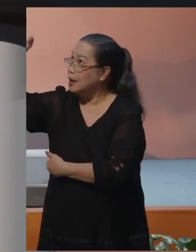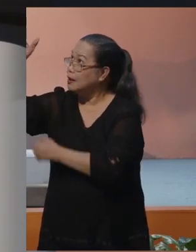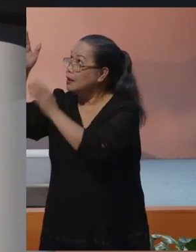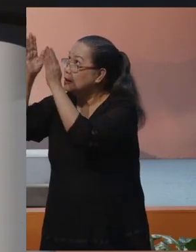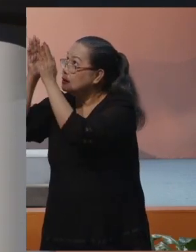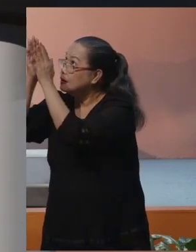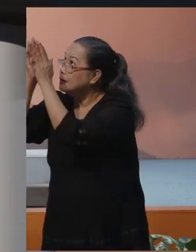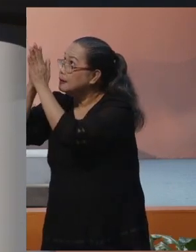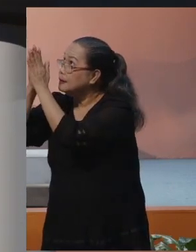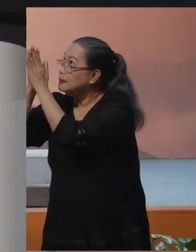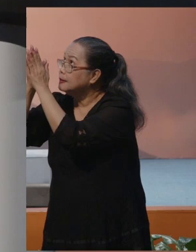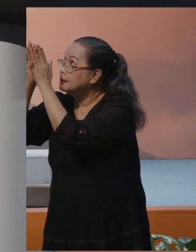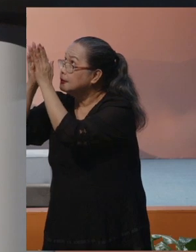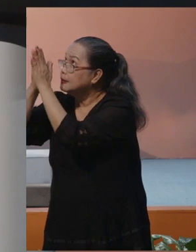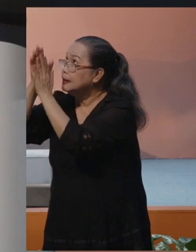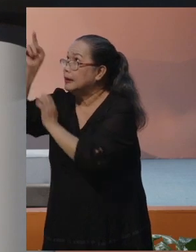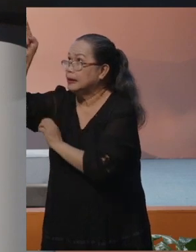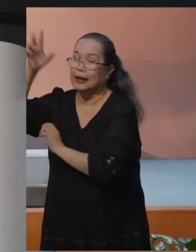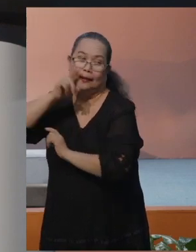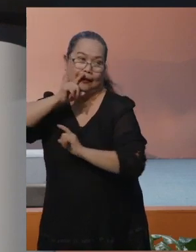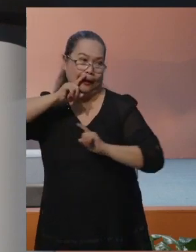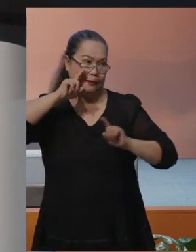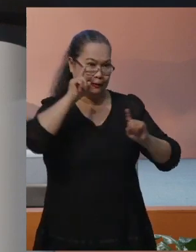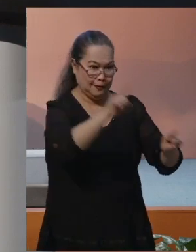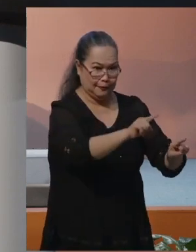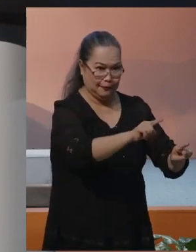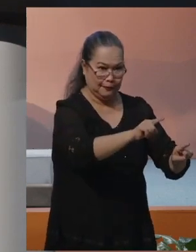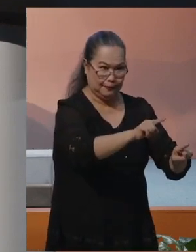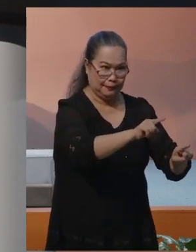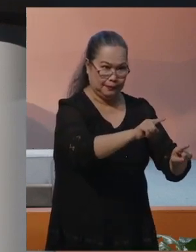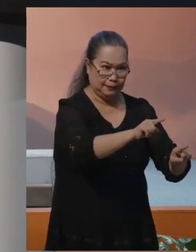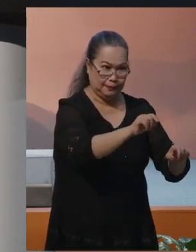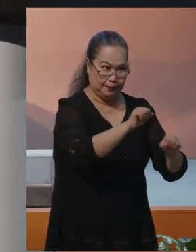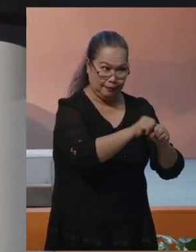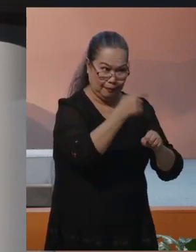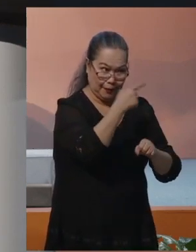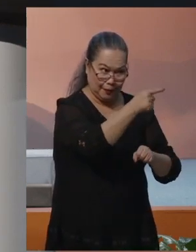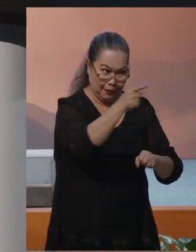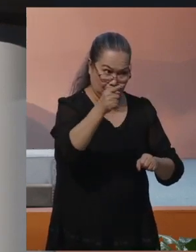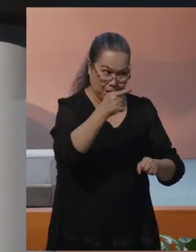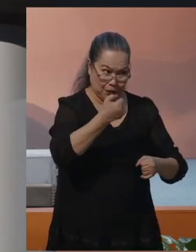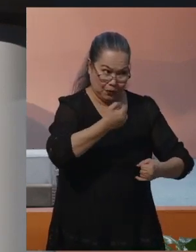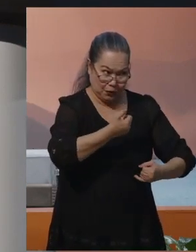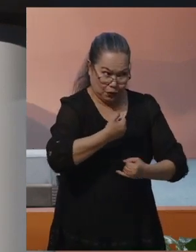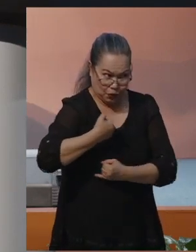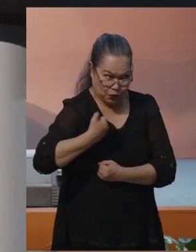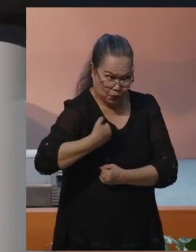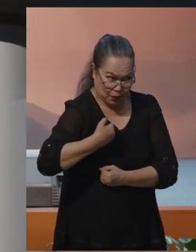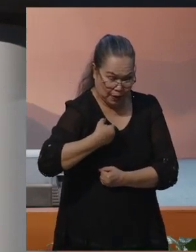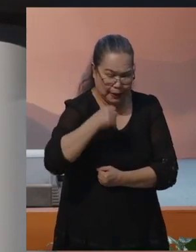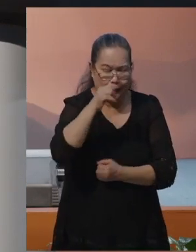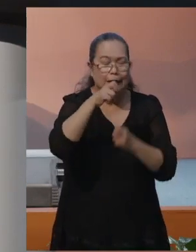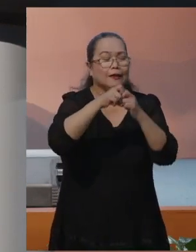ang Diyos. Naging tapat si Joshua sa kanyang pangako sa mga taga-Gibeon, kahit na ito ay nakuha nila sa